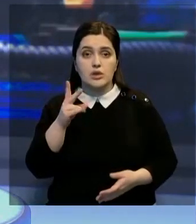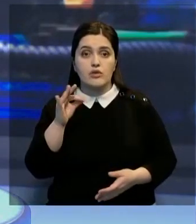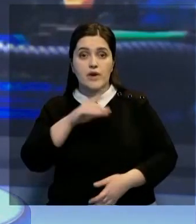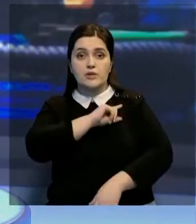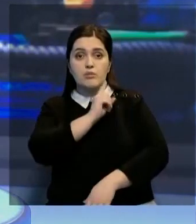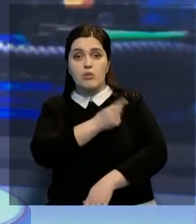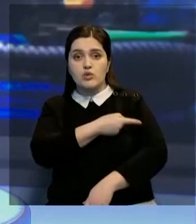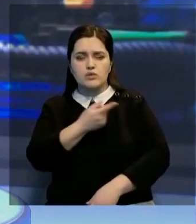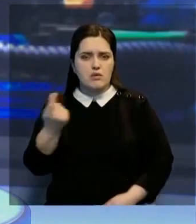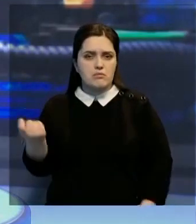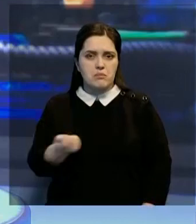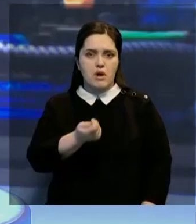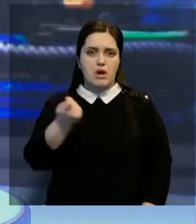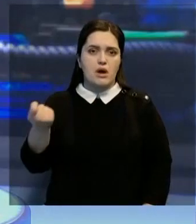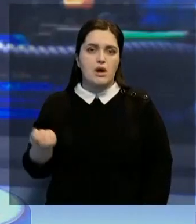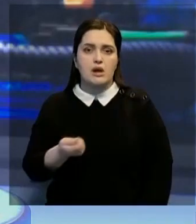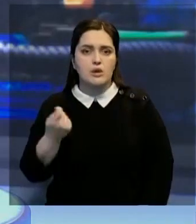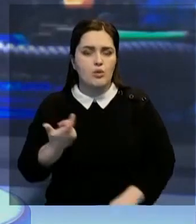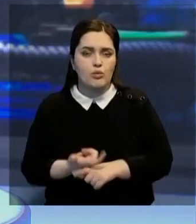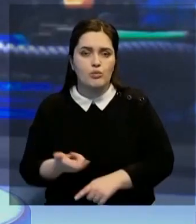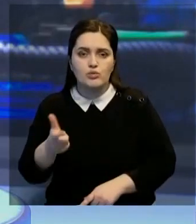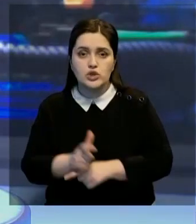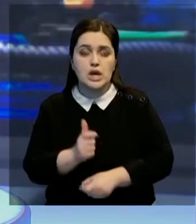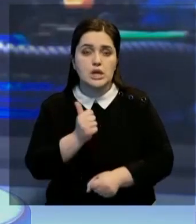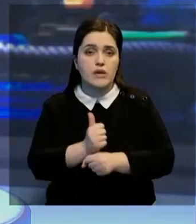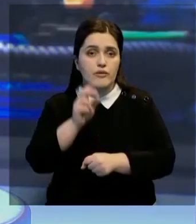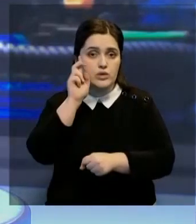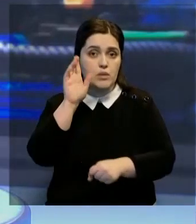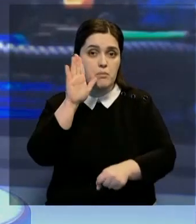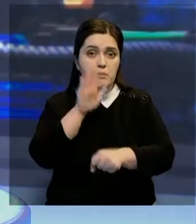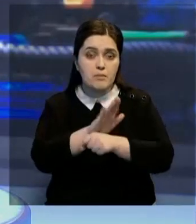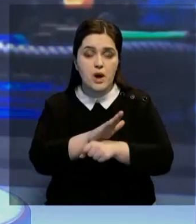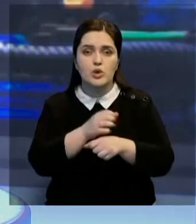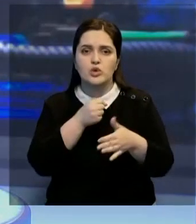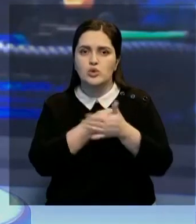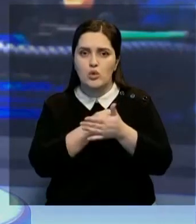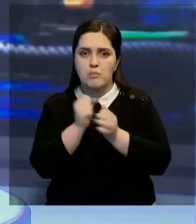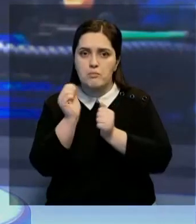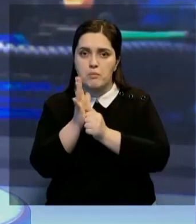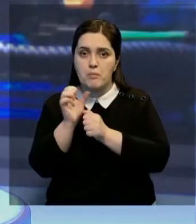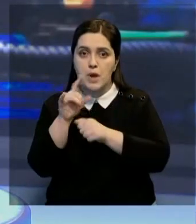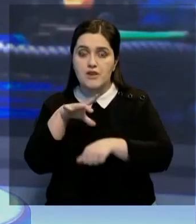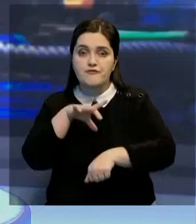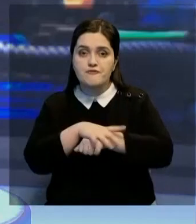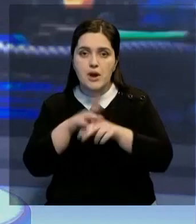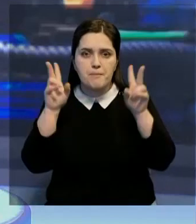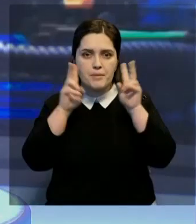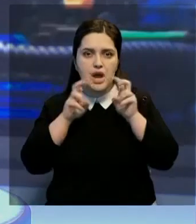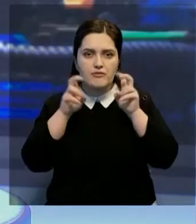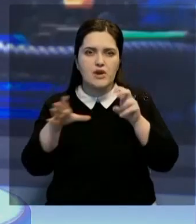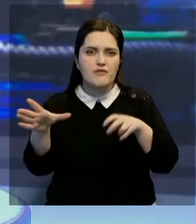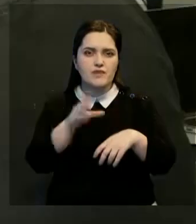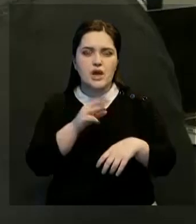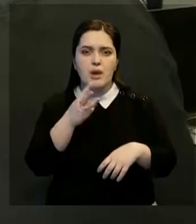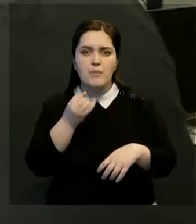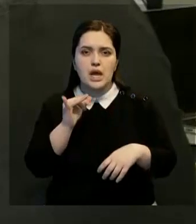киловатт мощности ничтожно мала, отметил Касым-Жомарт Токаев. Глава государства поручил до 15 марта выявить и проверить все